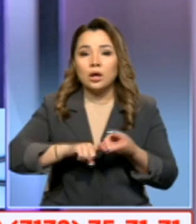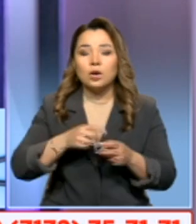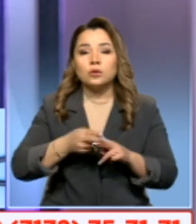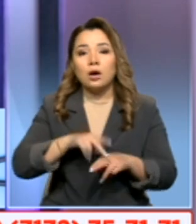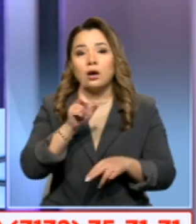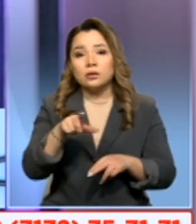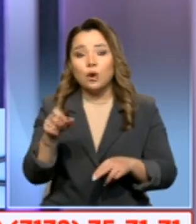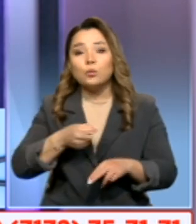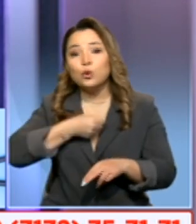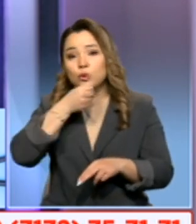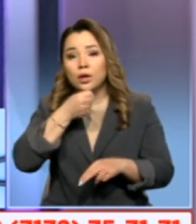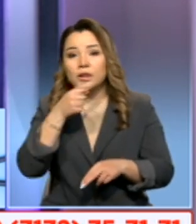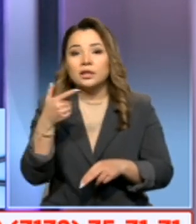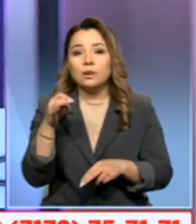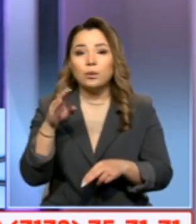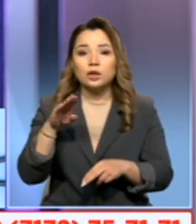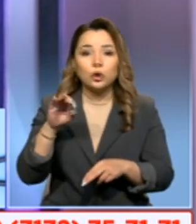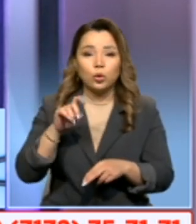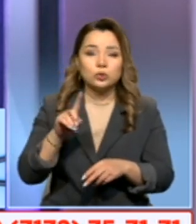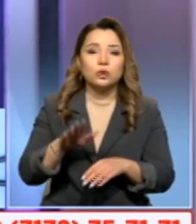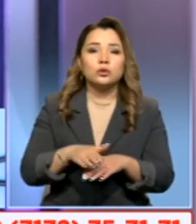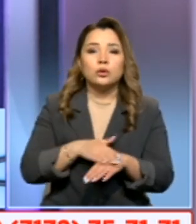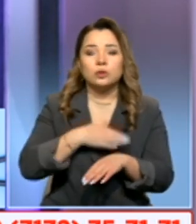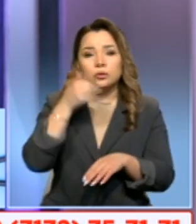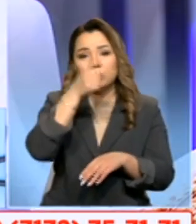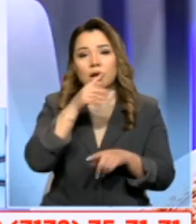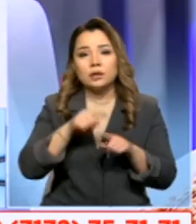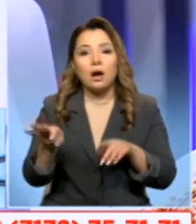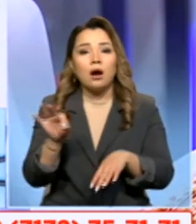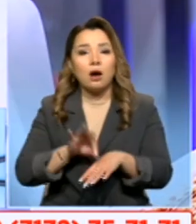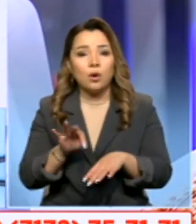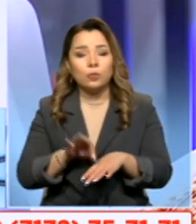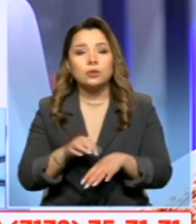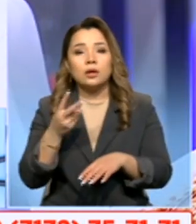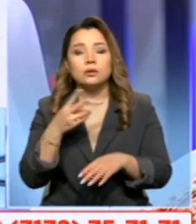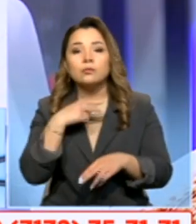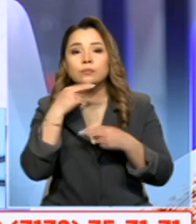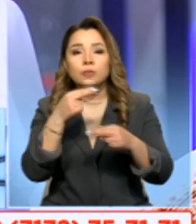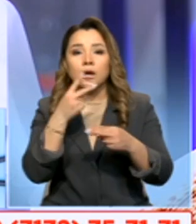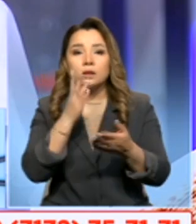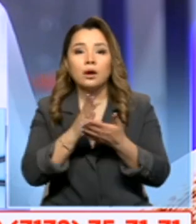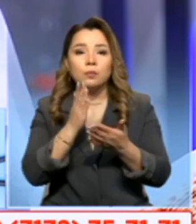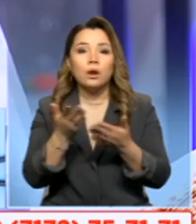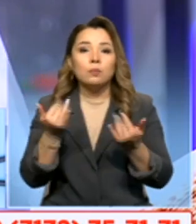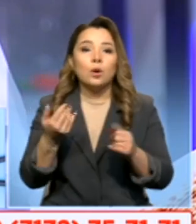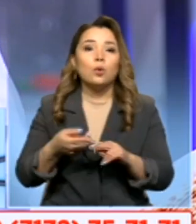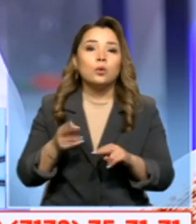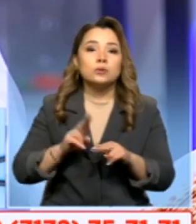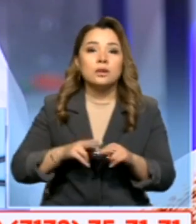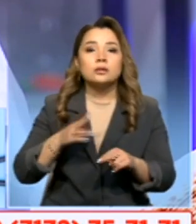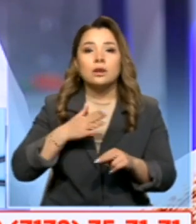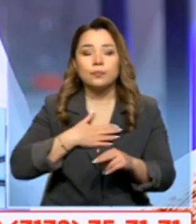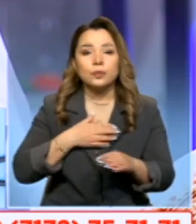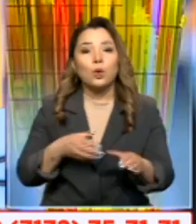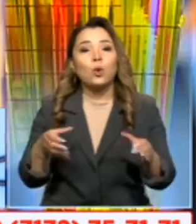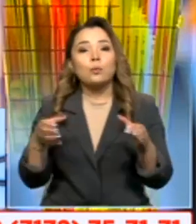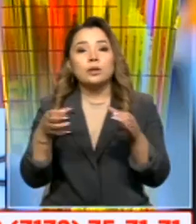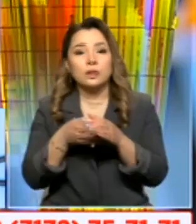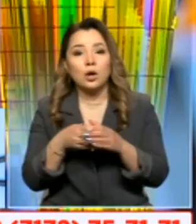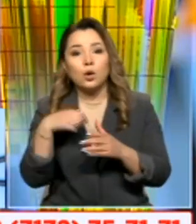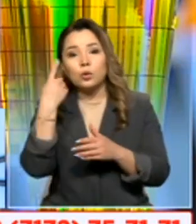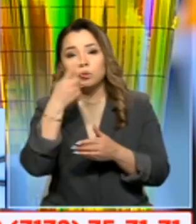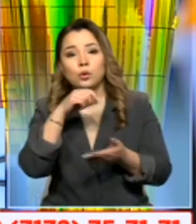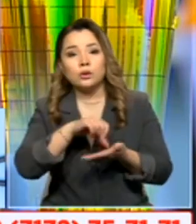сай гипотиреозда неше жылдан бері ауырып келе жатыр және қандай белгілеріне сүйене отырып, біз сондай комплексті